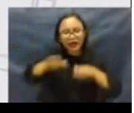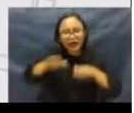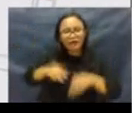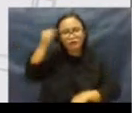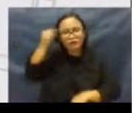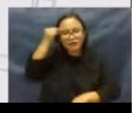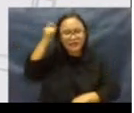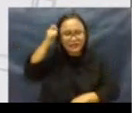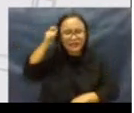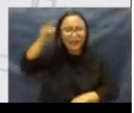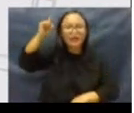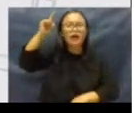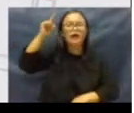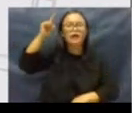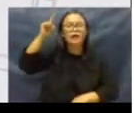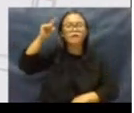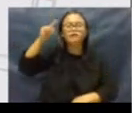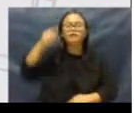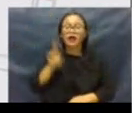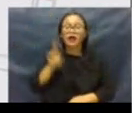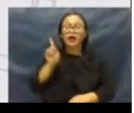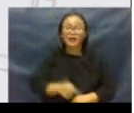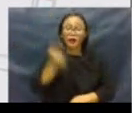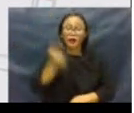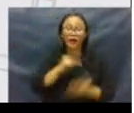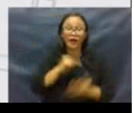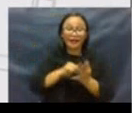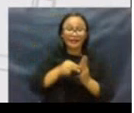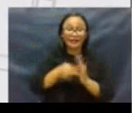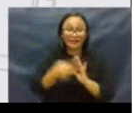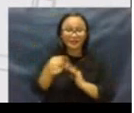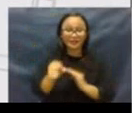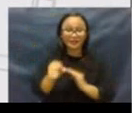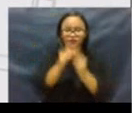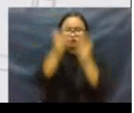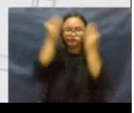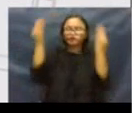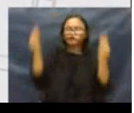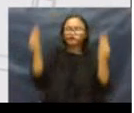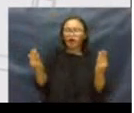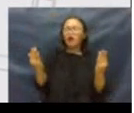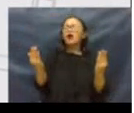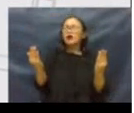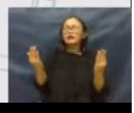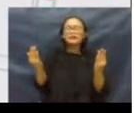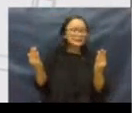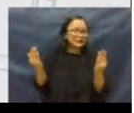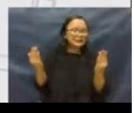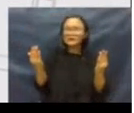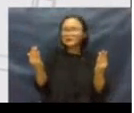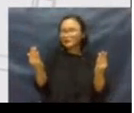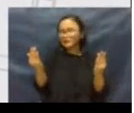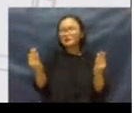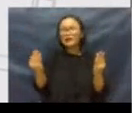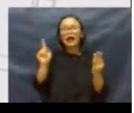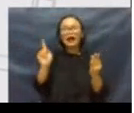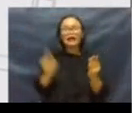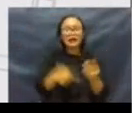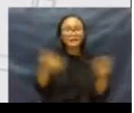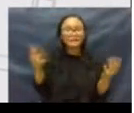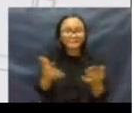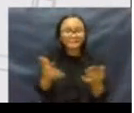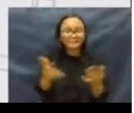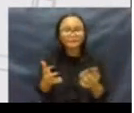dua definisi ini sama-sama menekankan adanya deskripsi dari tingkah